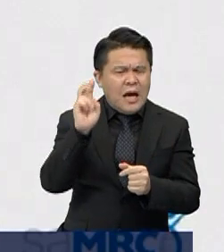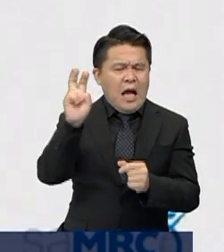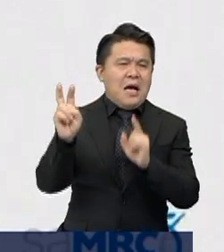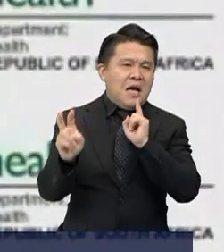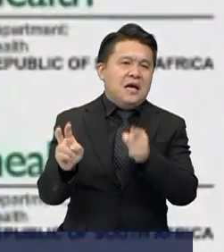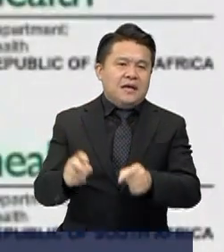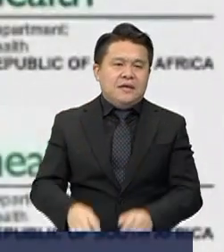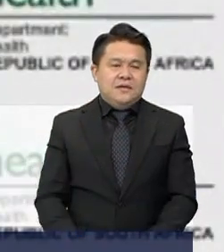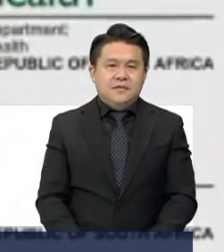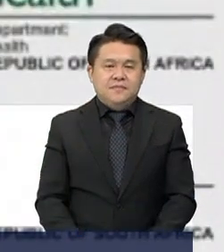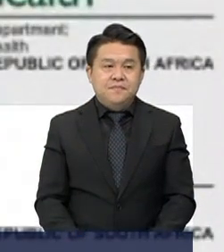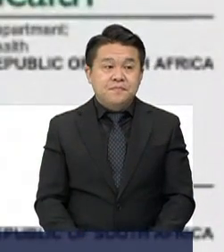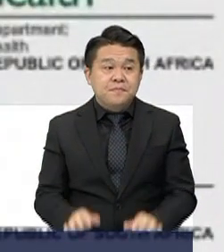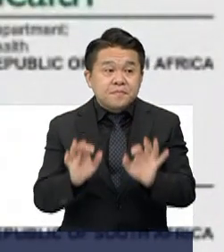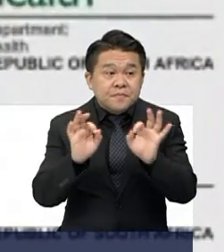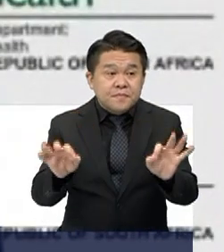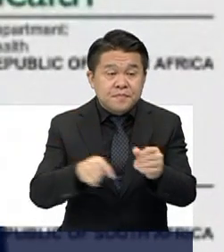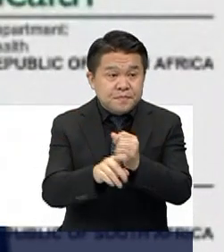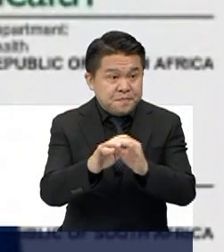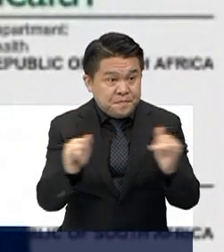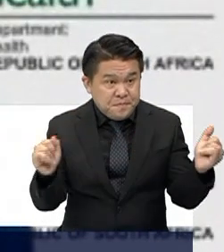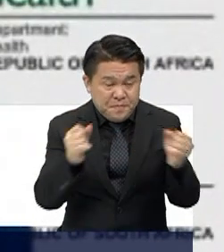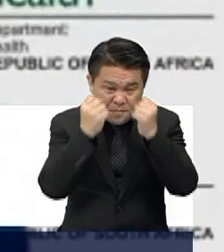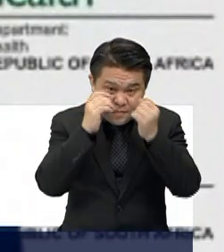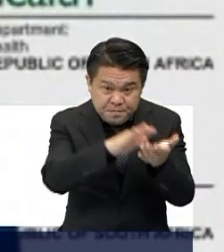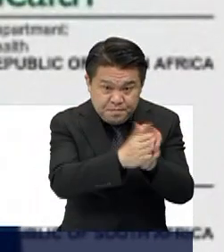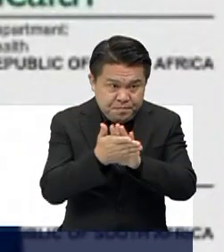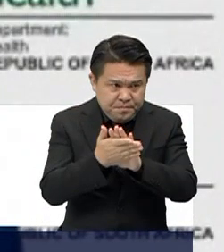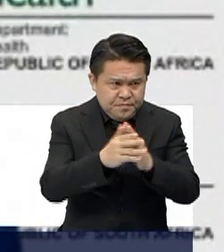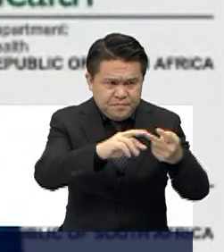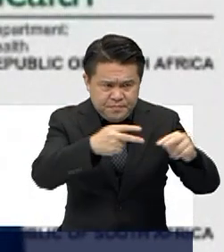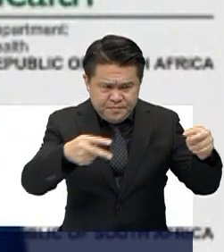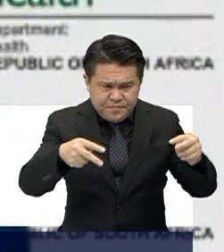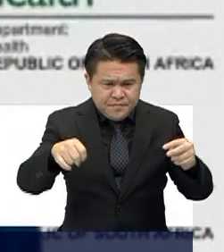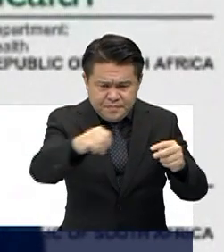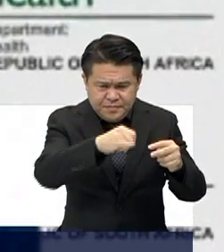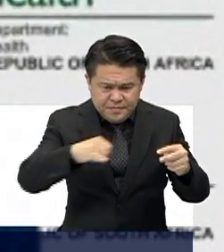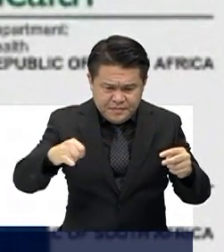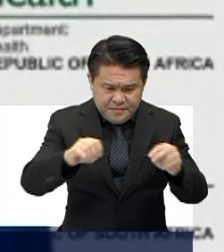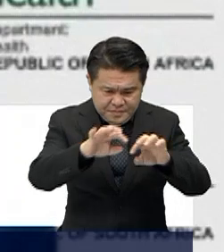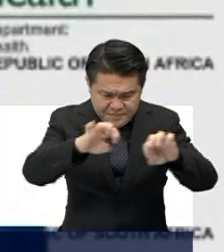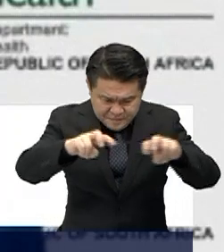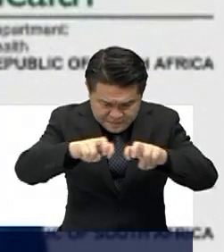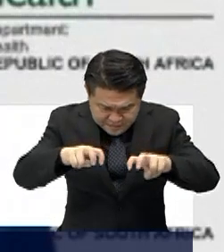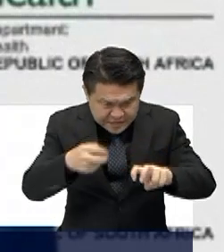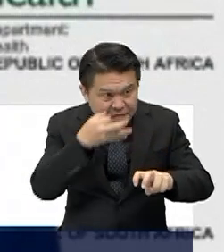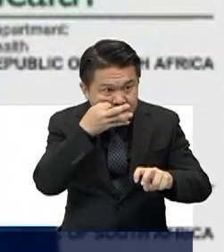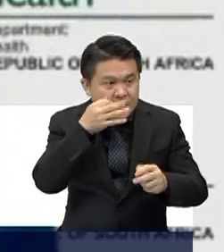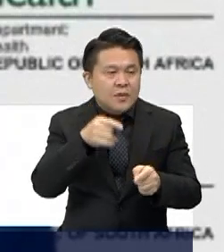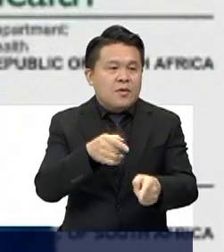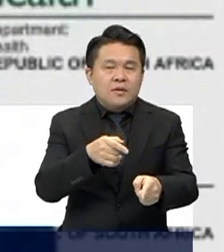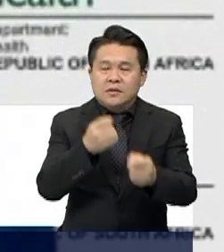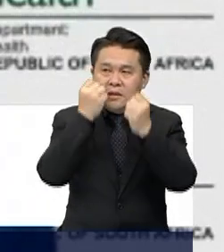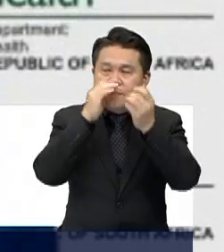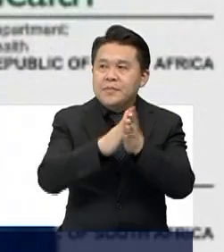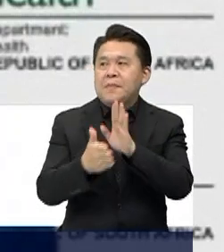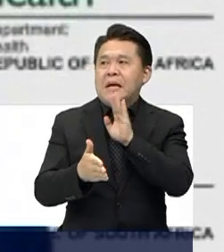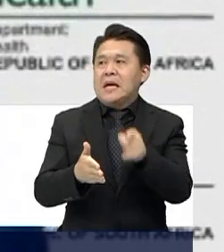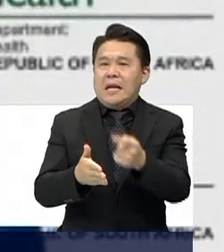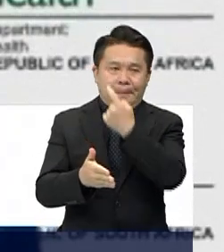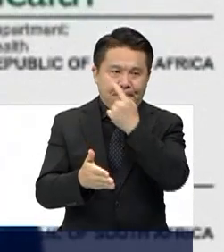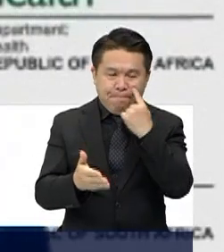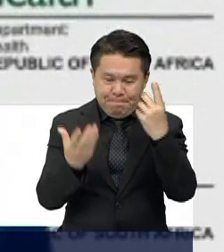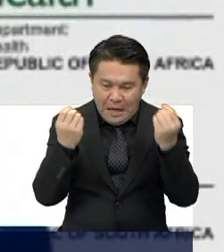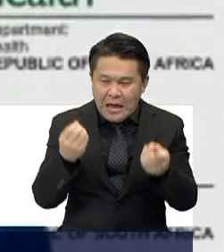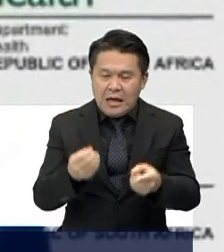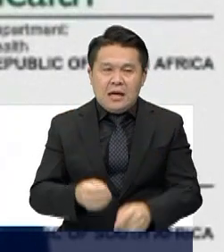밝혔습니다. Indication came from our scientist colleagues from the network for